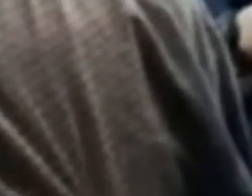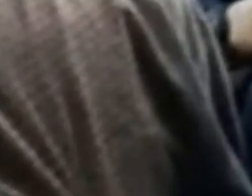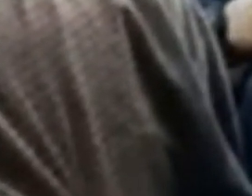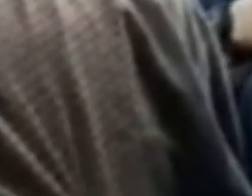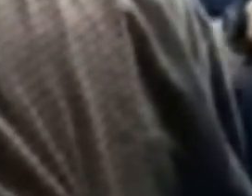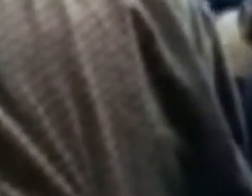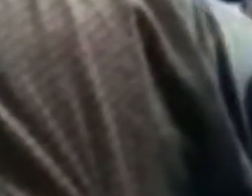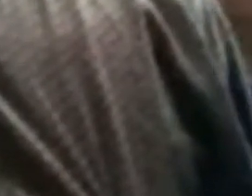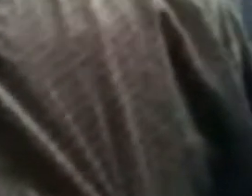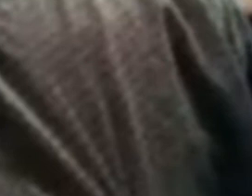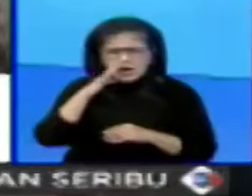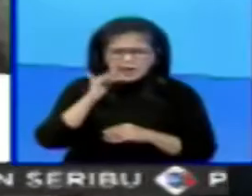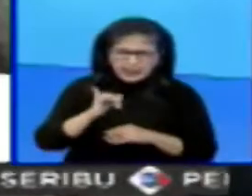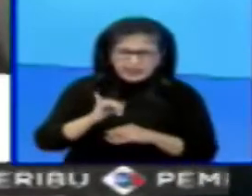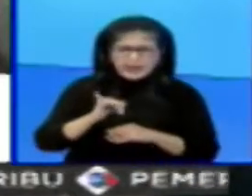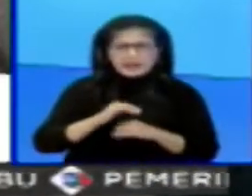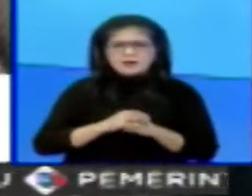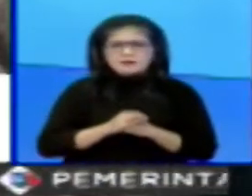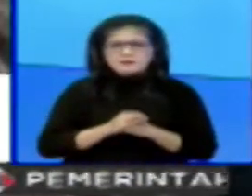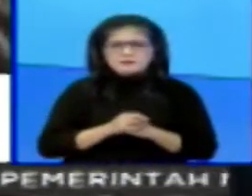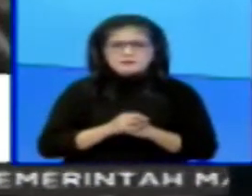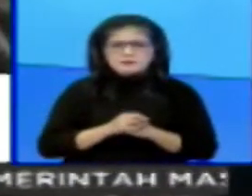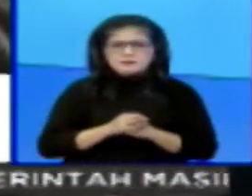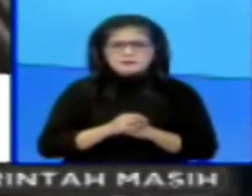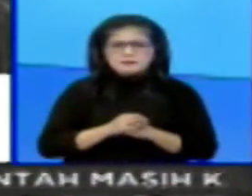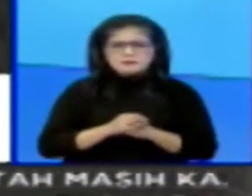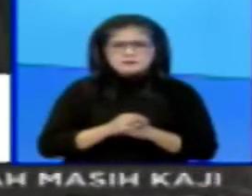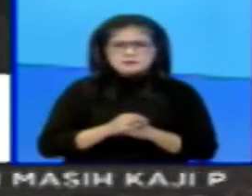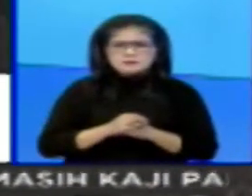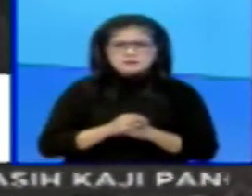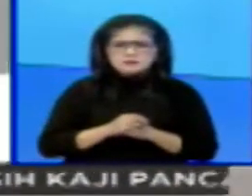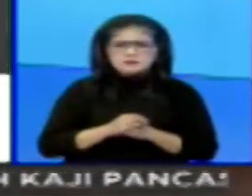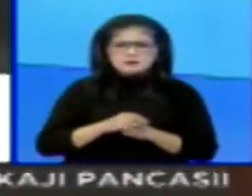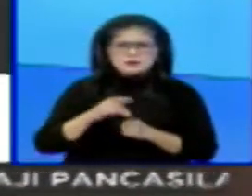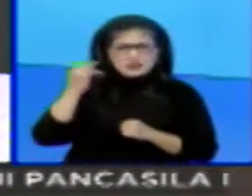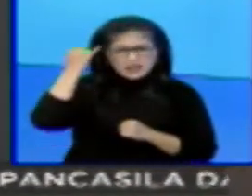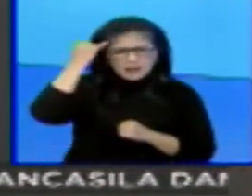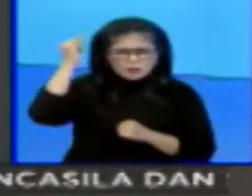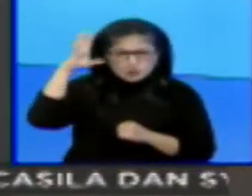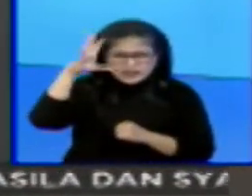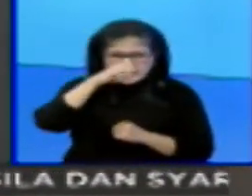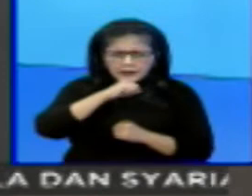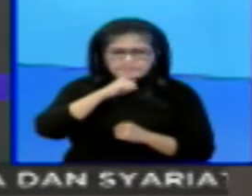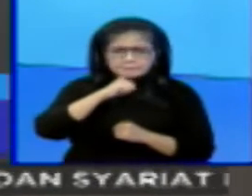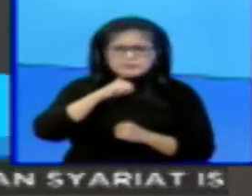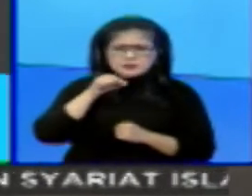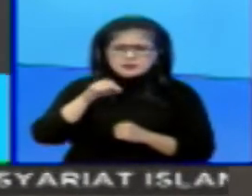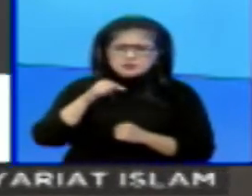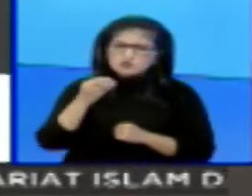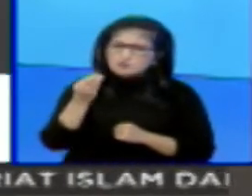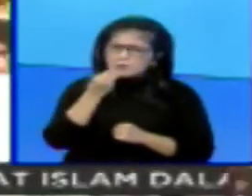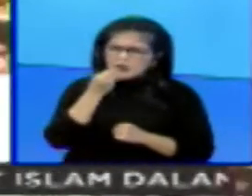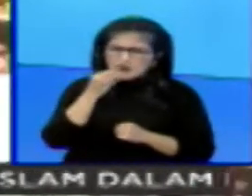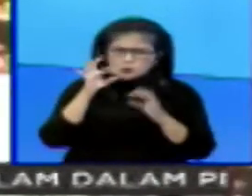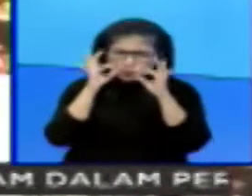aneh-aneh. Mm-hmm. Sering kerasukan, dia menuntut ilmu hitam. Aksi memakan hewan di kawasan Kemayoran,